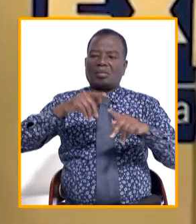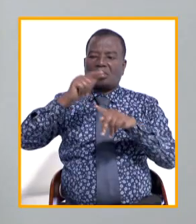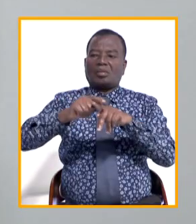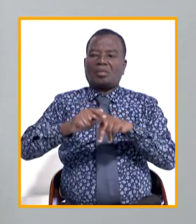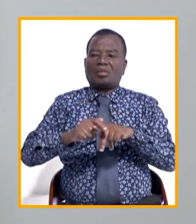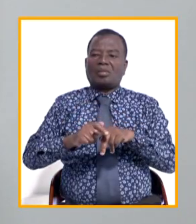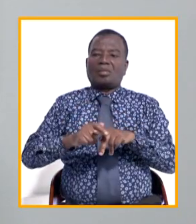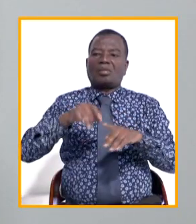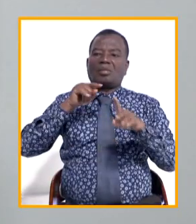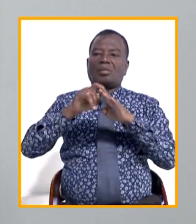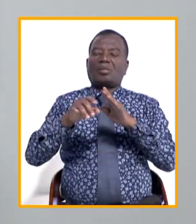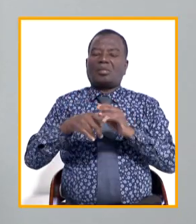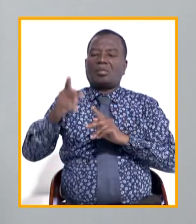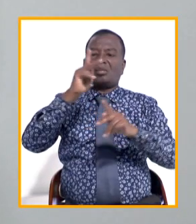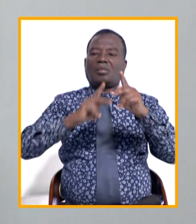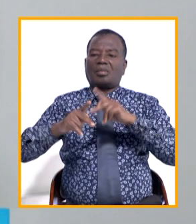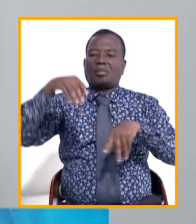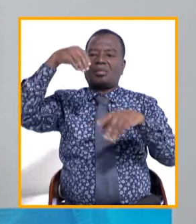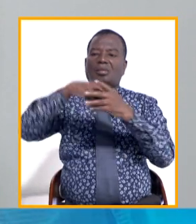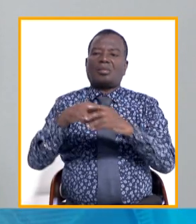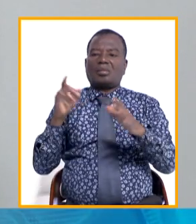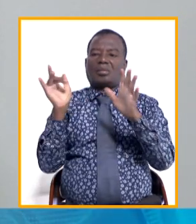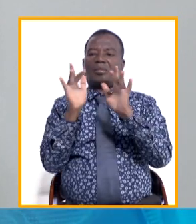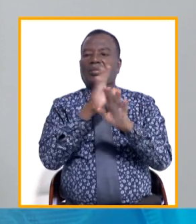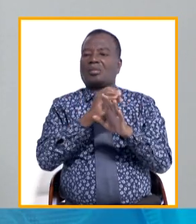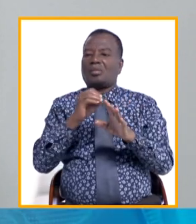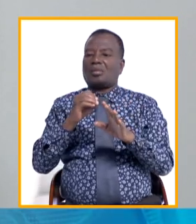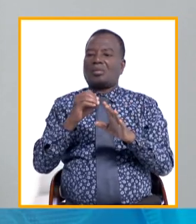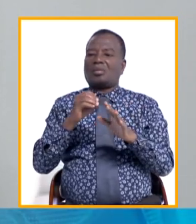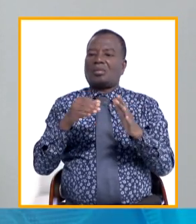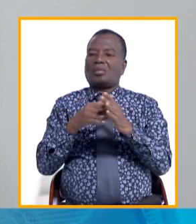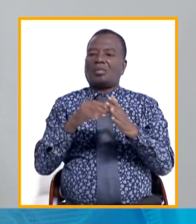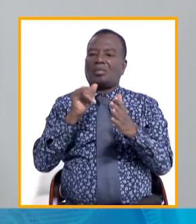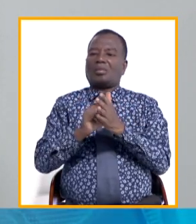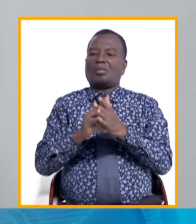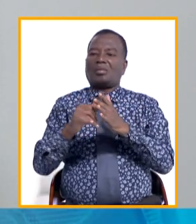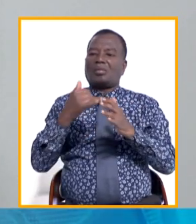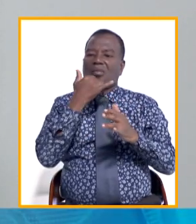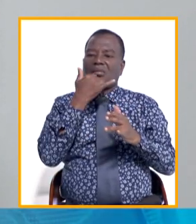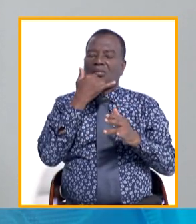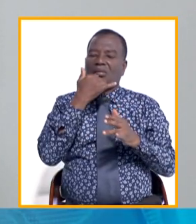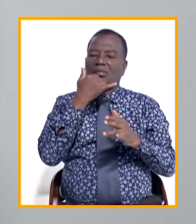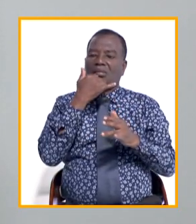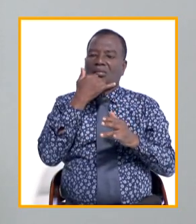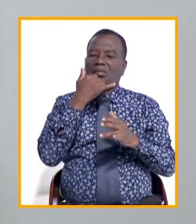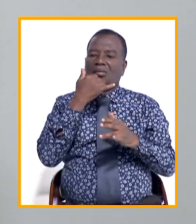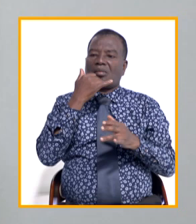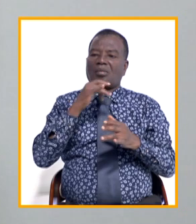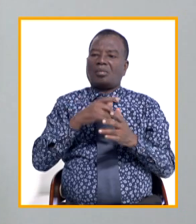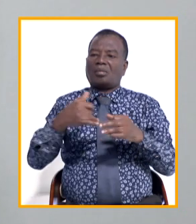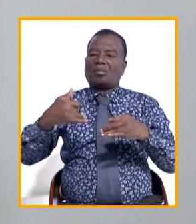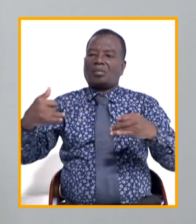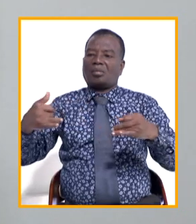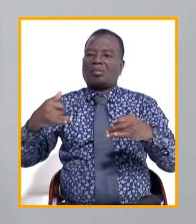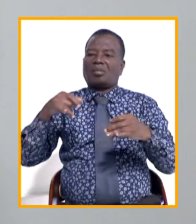national. L'implication des populations dans la détection et la prévention contre ce fléau est un impératif dans la chaîne de